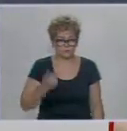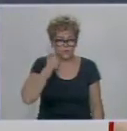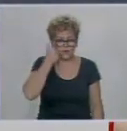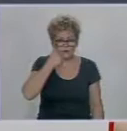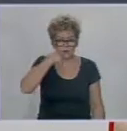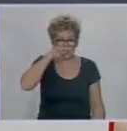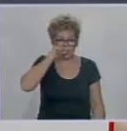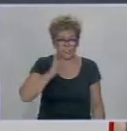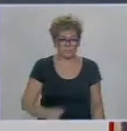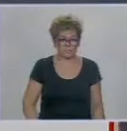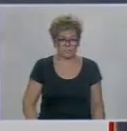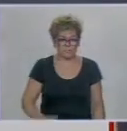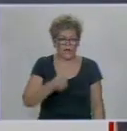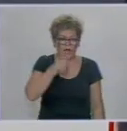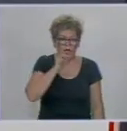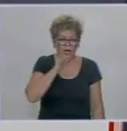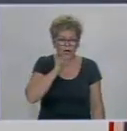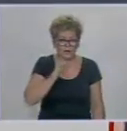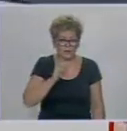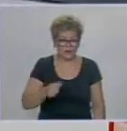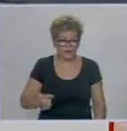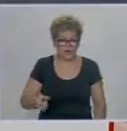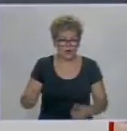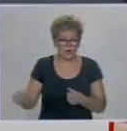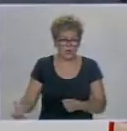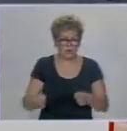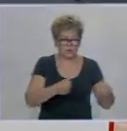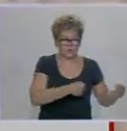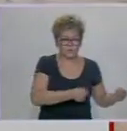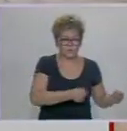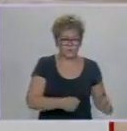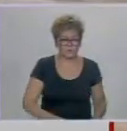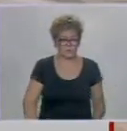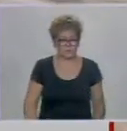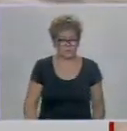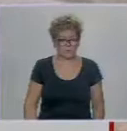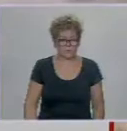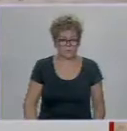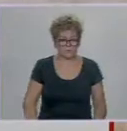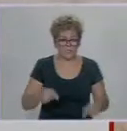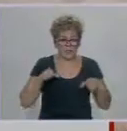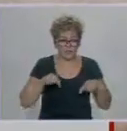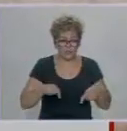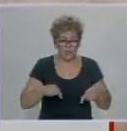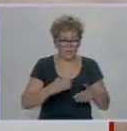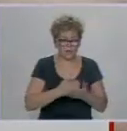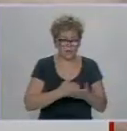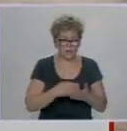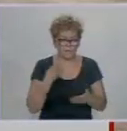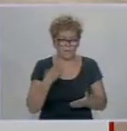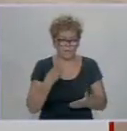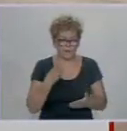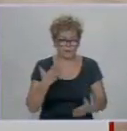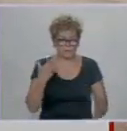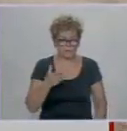apă consumând după unde putem, aducem cu cisternele, cu bidoanele. Efectul nu este imediat. În 4-5 luni o să vedeți